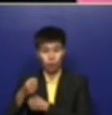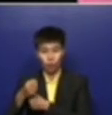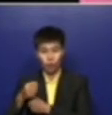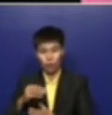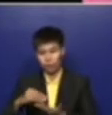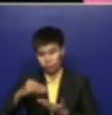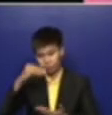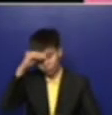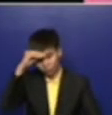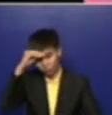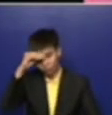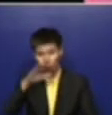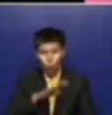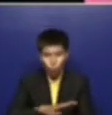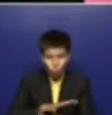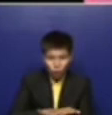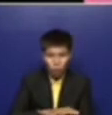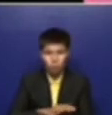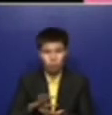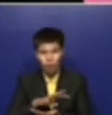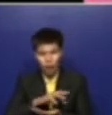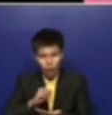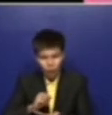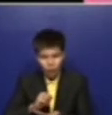ตนักศึกษาเยาวชนปลดแอกก็ดี